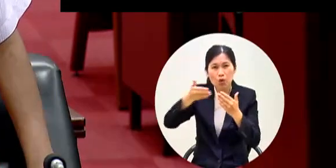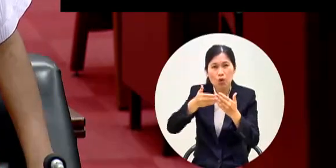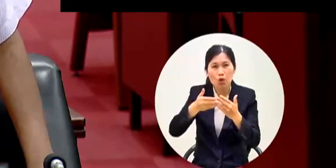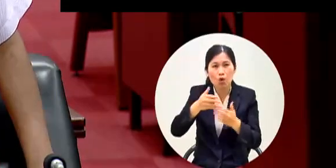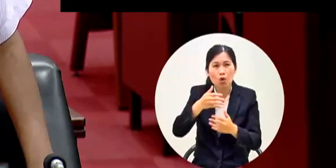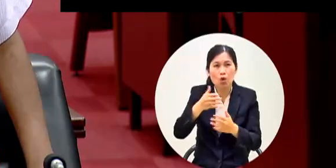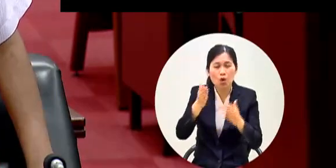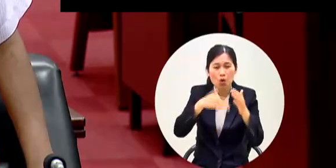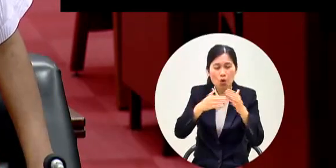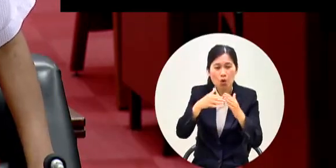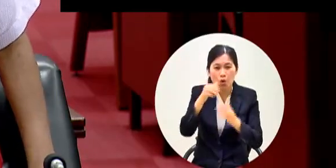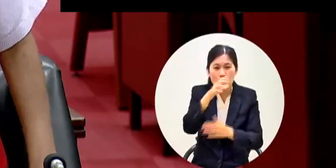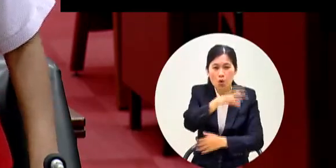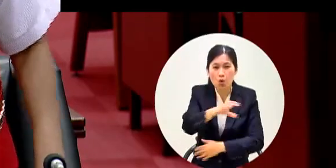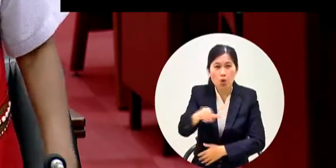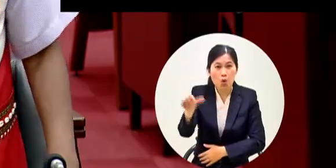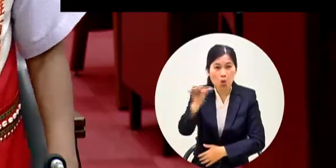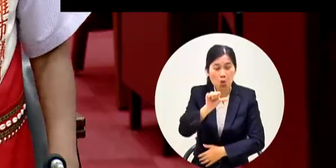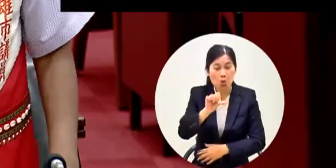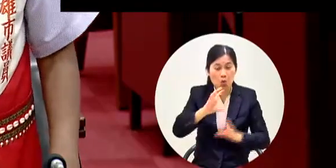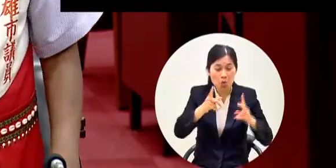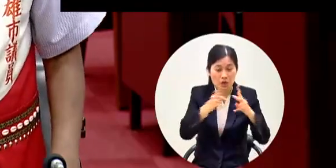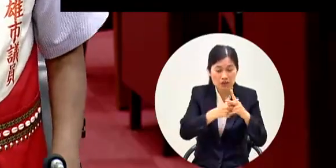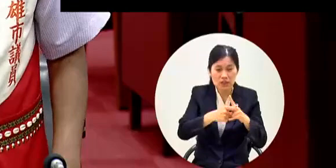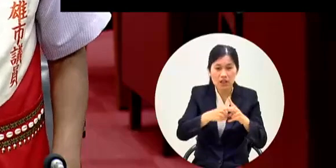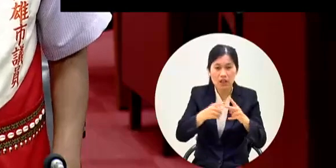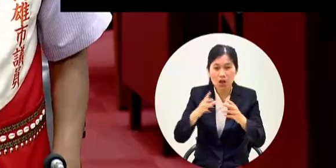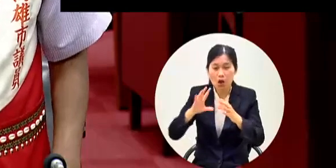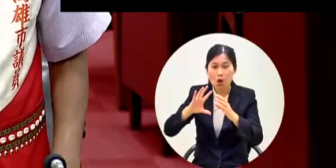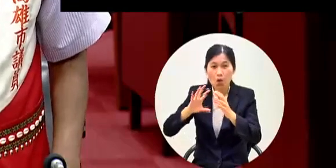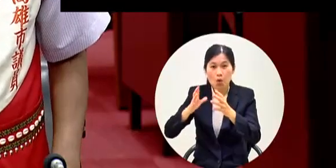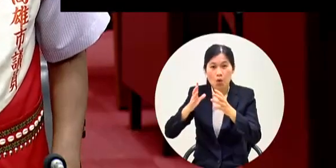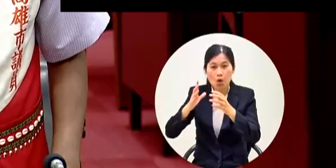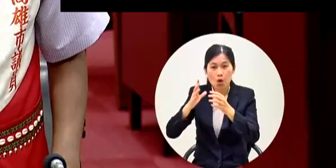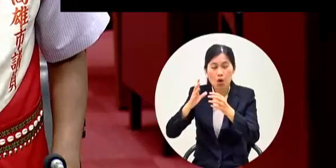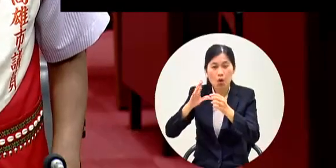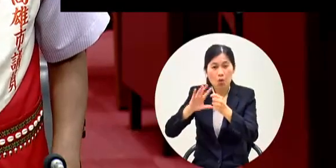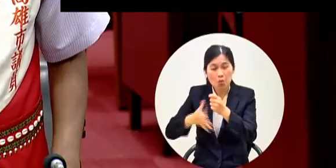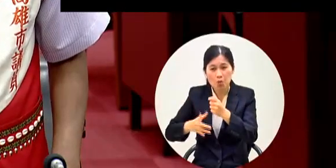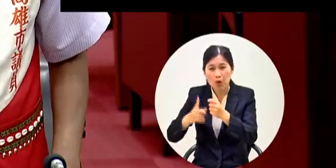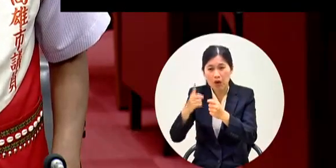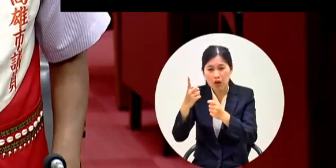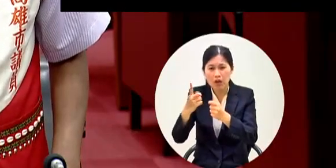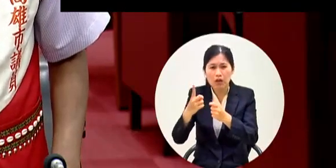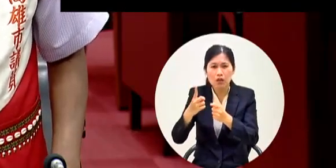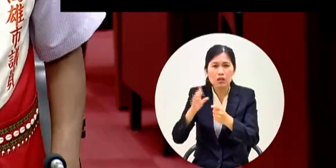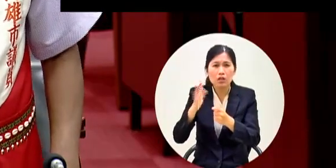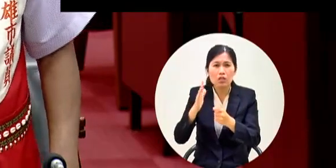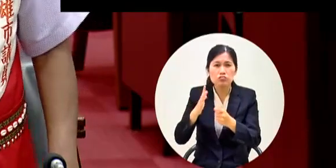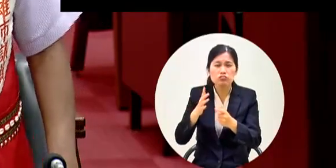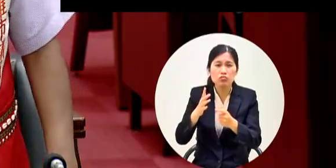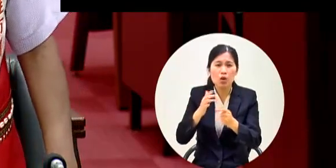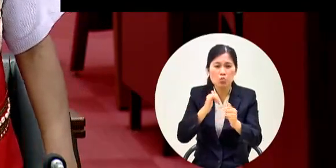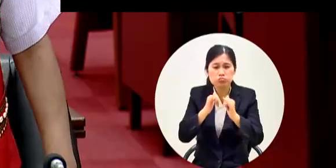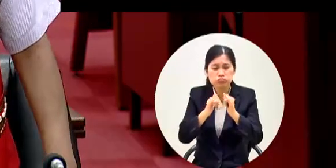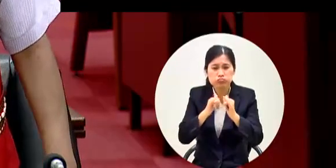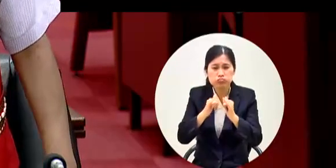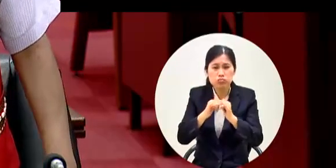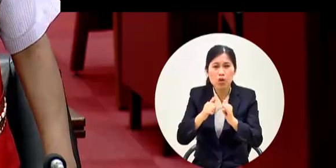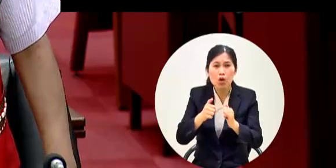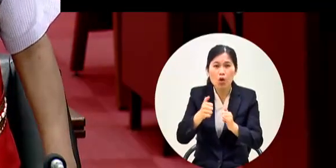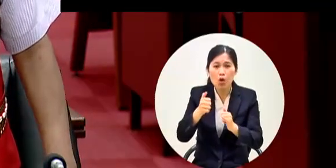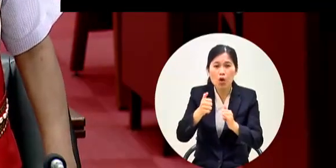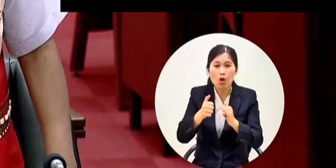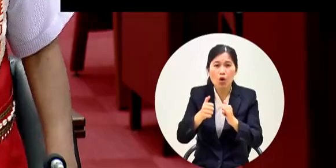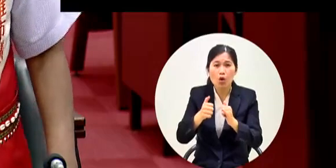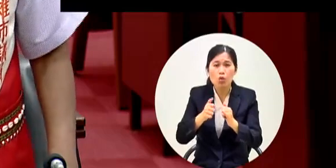见。我想请教育局长务必要跟市长要把这个食物的